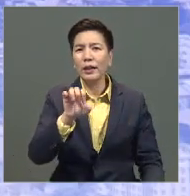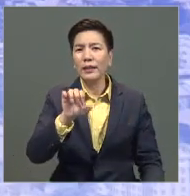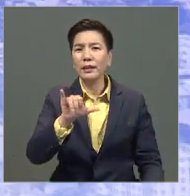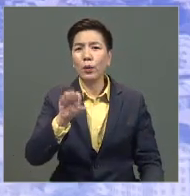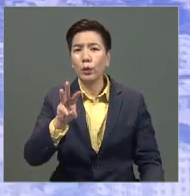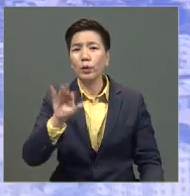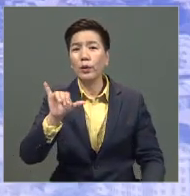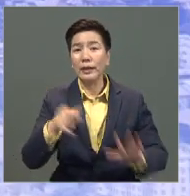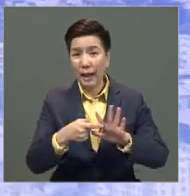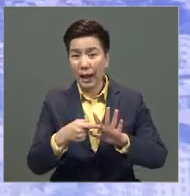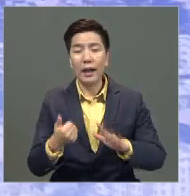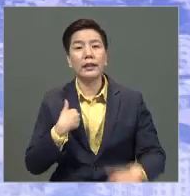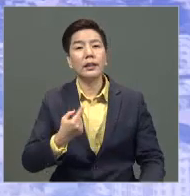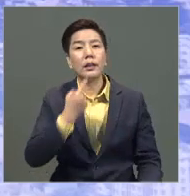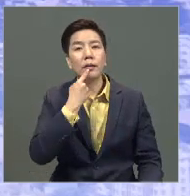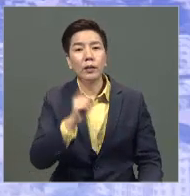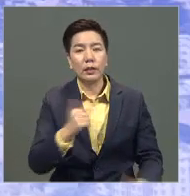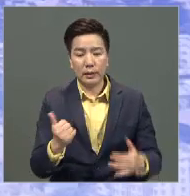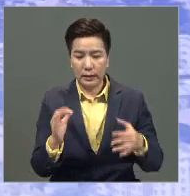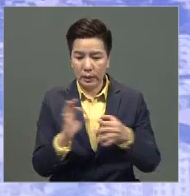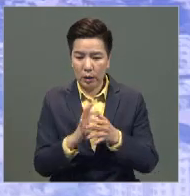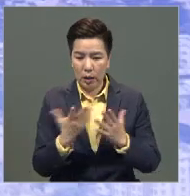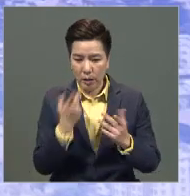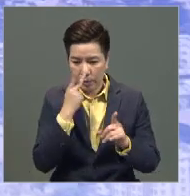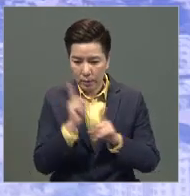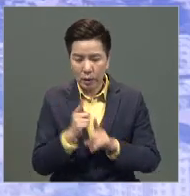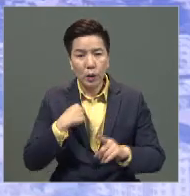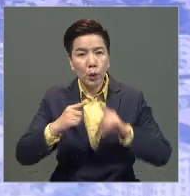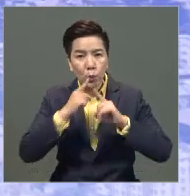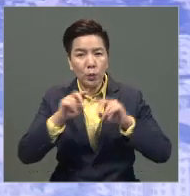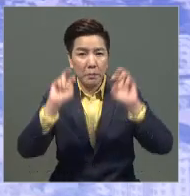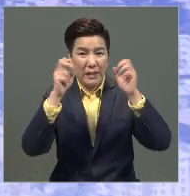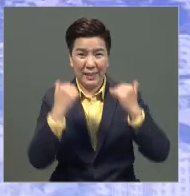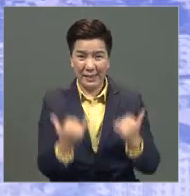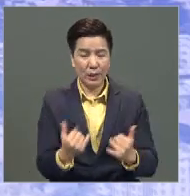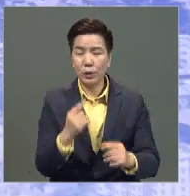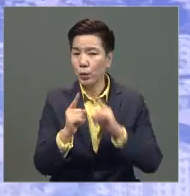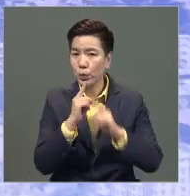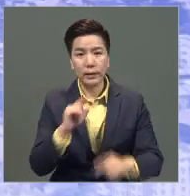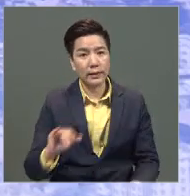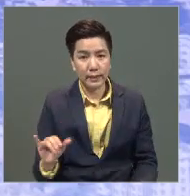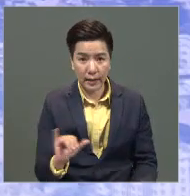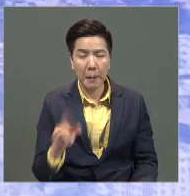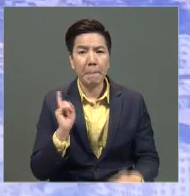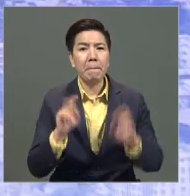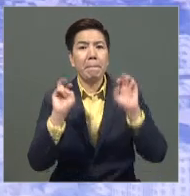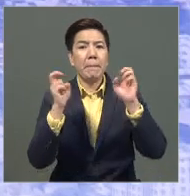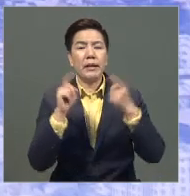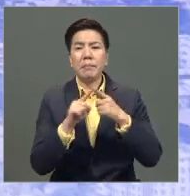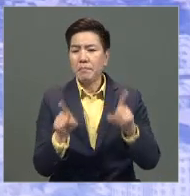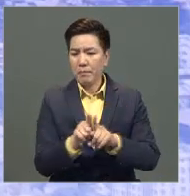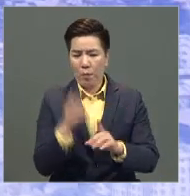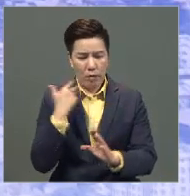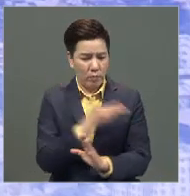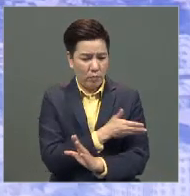ขึ้นนำเรียนว่ายังไม่ได้มีการพูดคุยถึงประเด็นนี้นะครับเพราะว่ามันก็เป็นประเด็นที่เกิดขึ้นที่